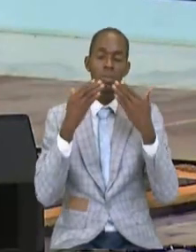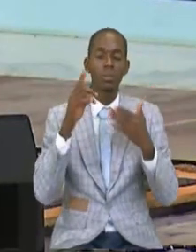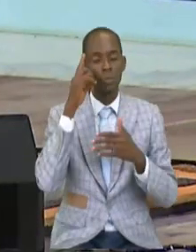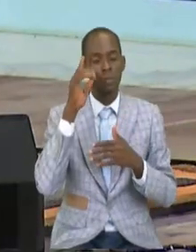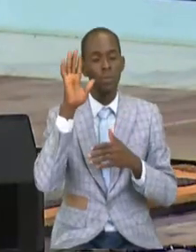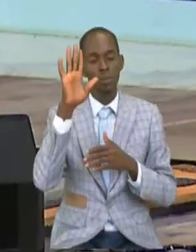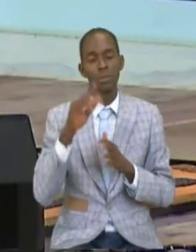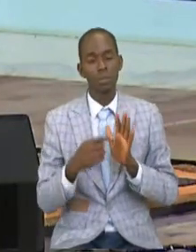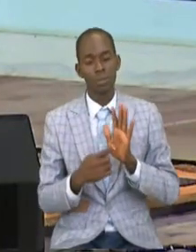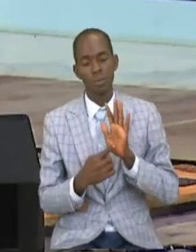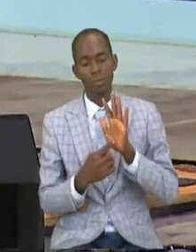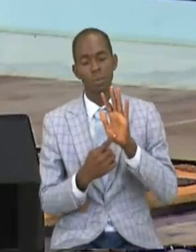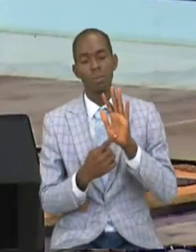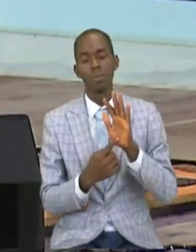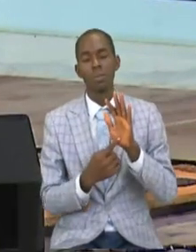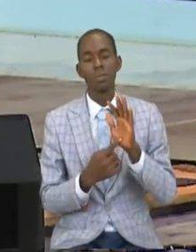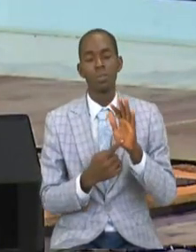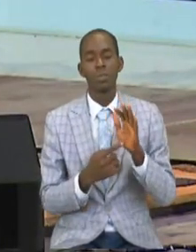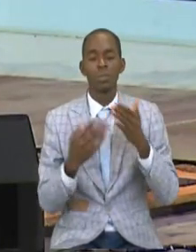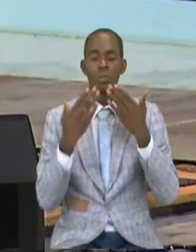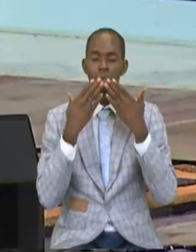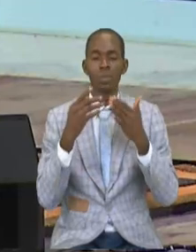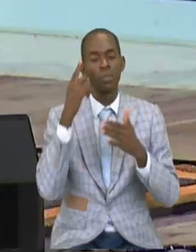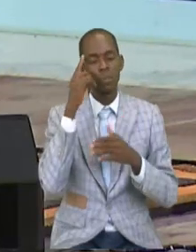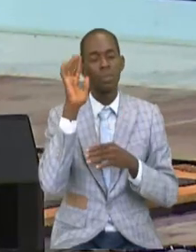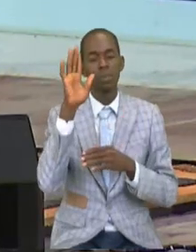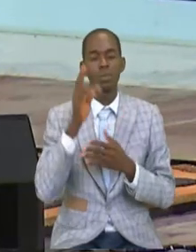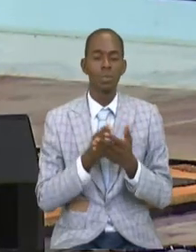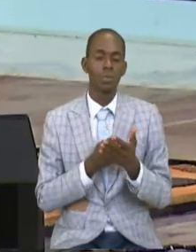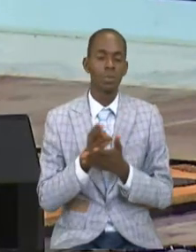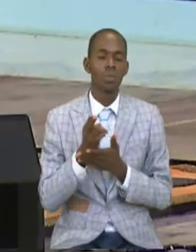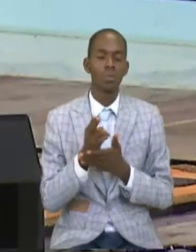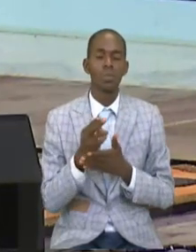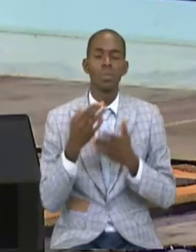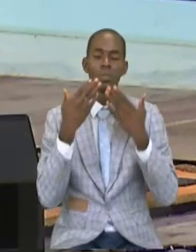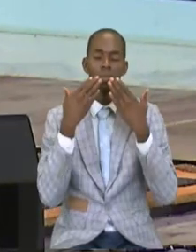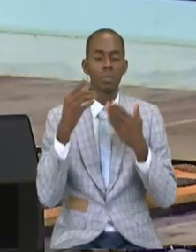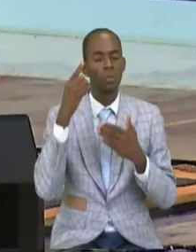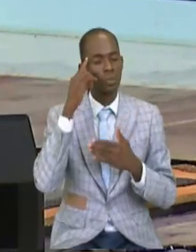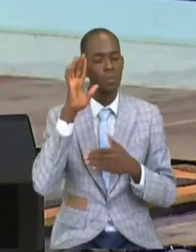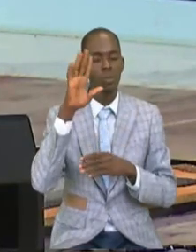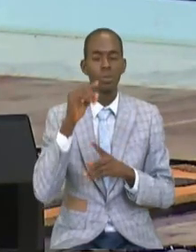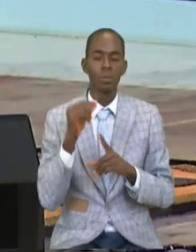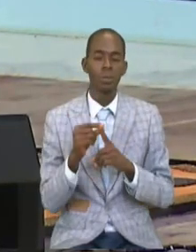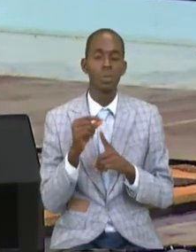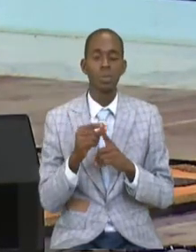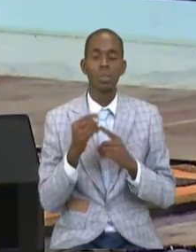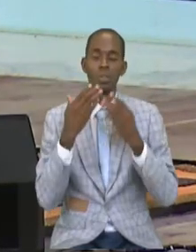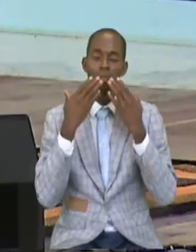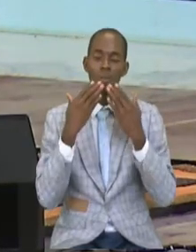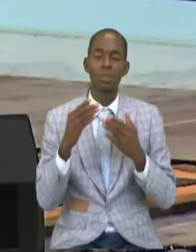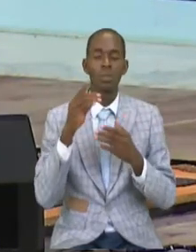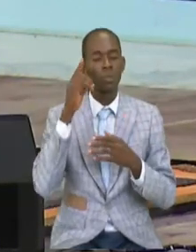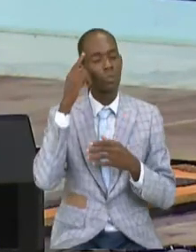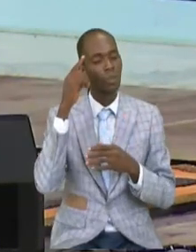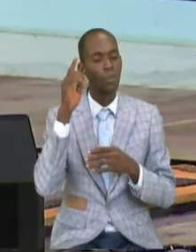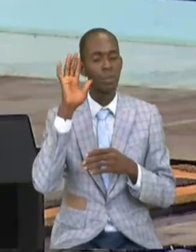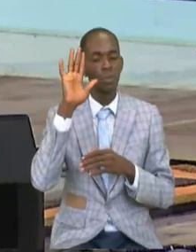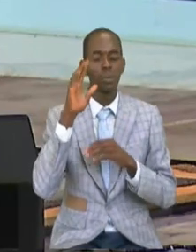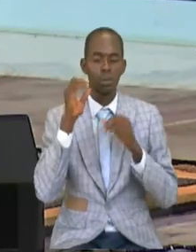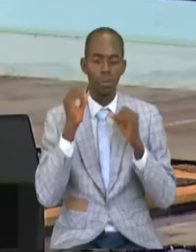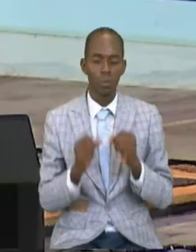nous te remercions pour ta révélation. Merci pour la vérité. Merci pour la parole. Nous